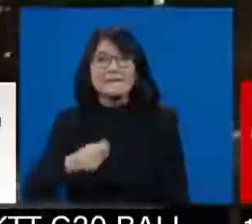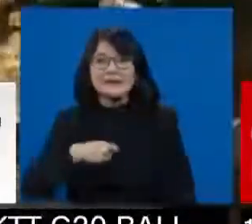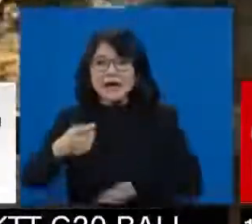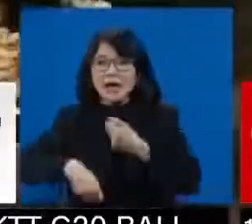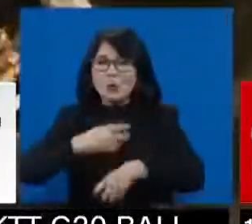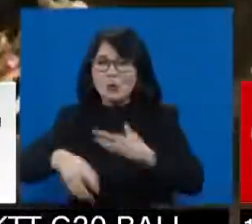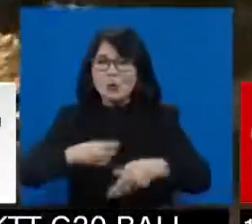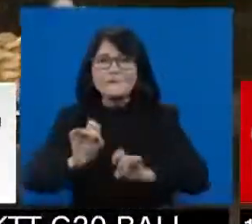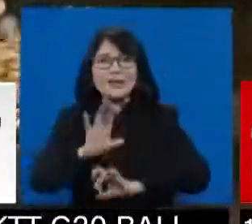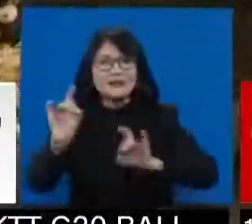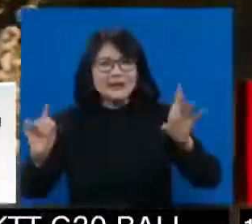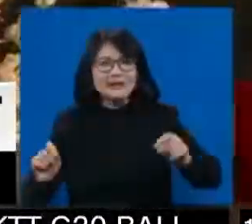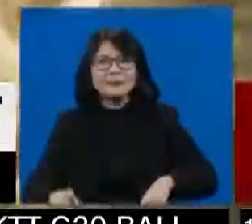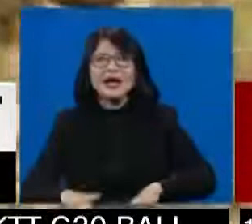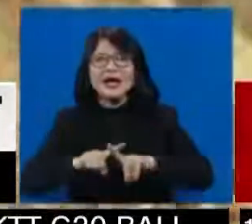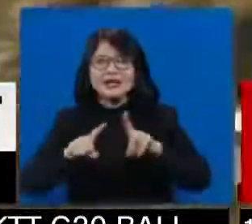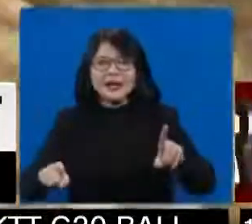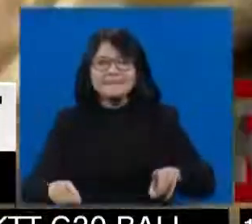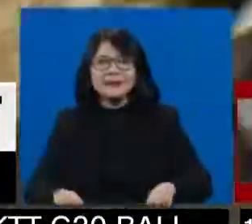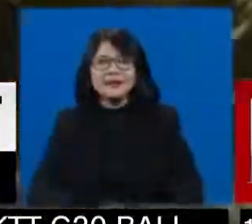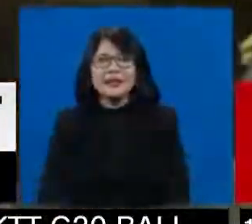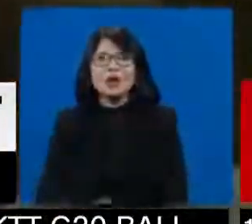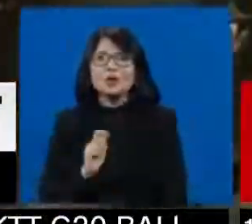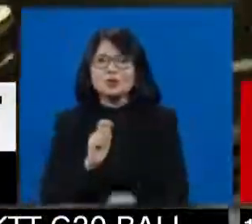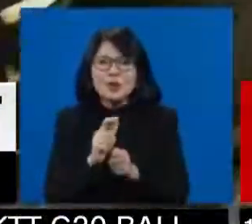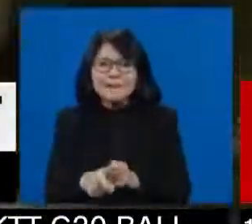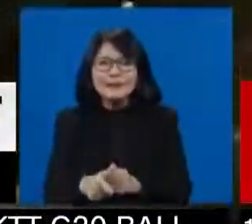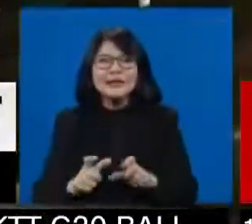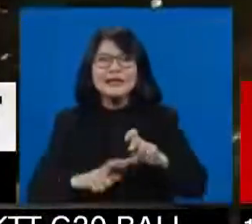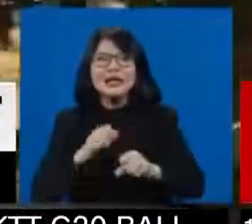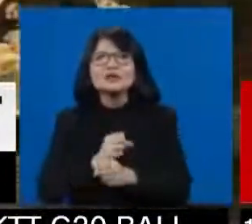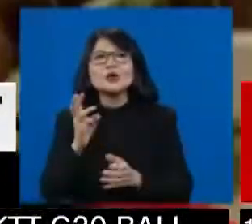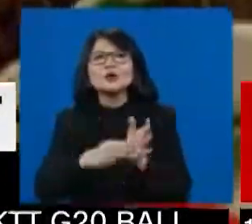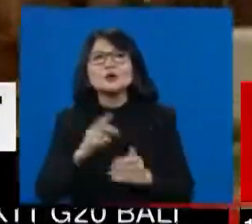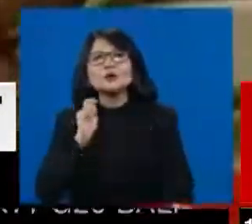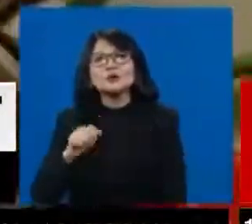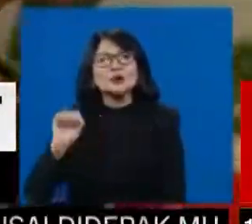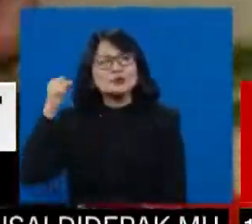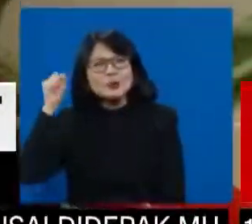beragam hidangan, kendala mendapatkan sorghum di pasaran relatif masih tergolong sulit.